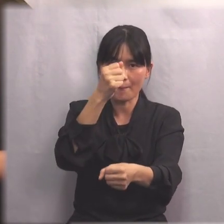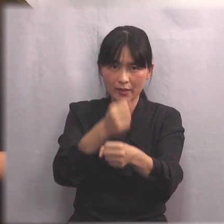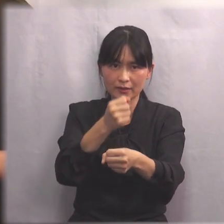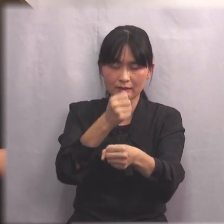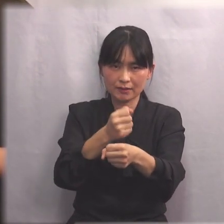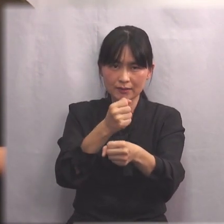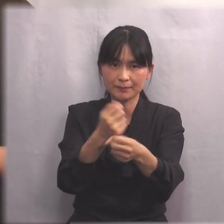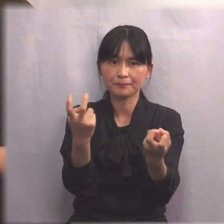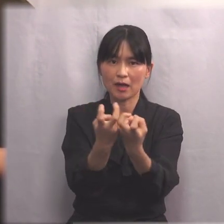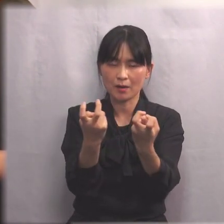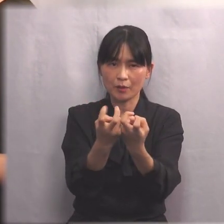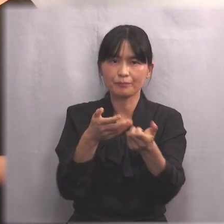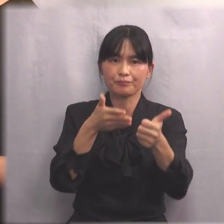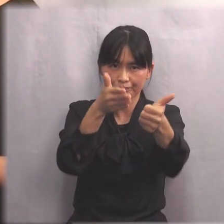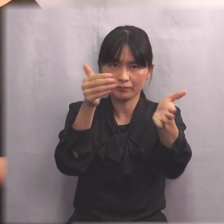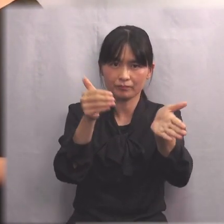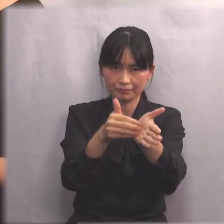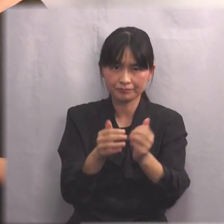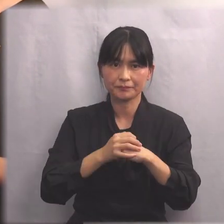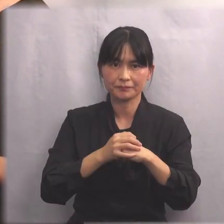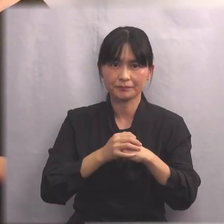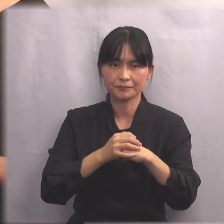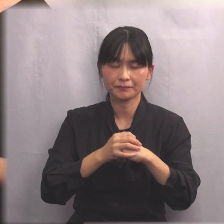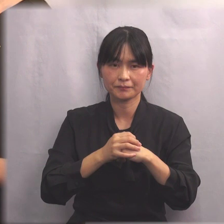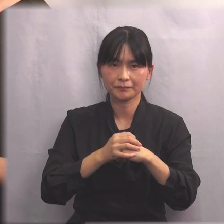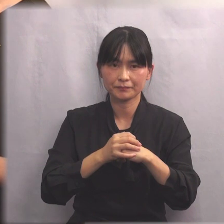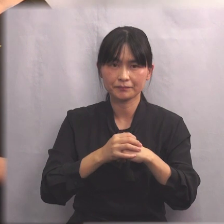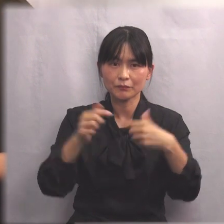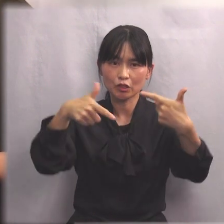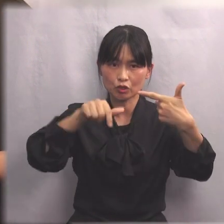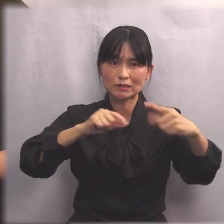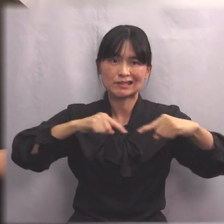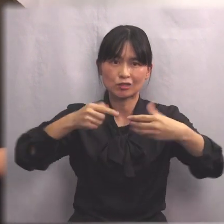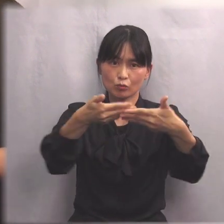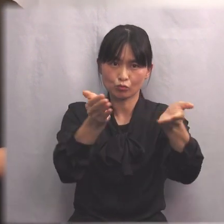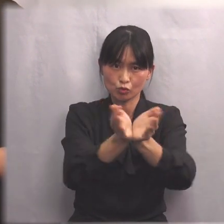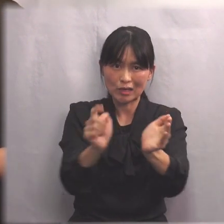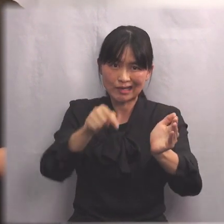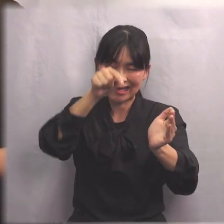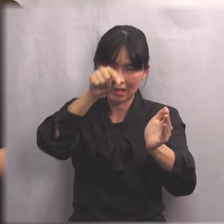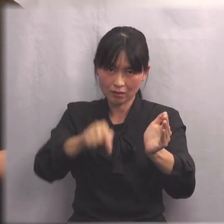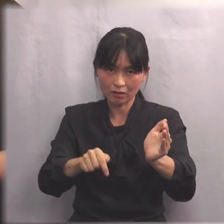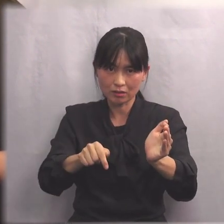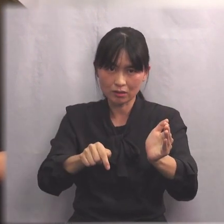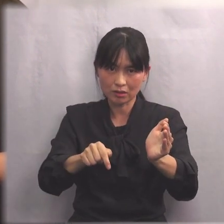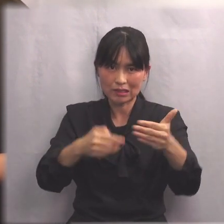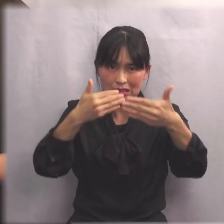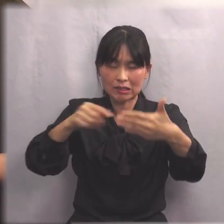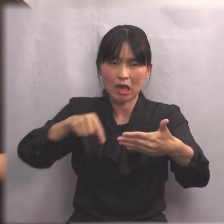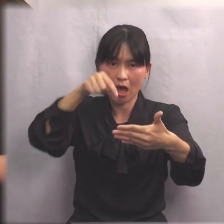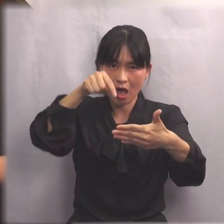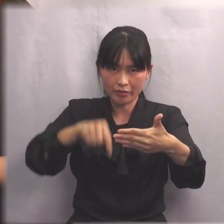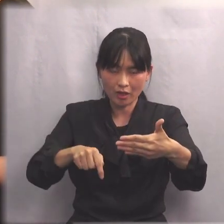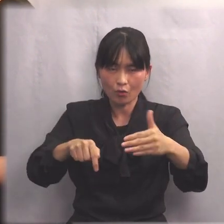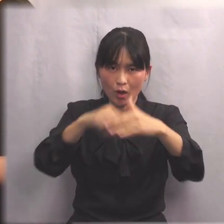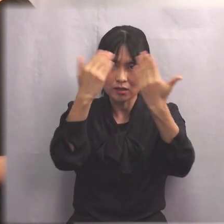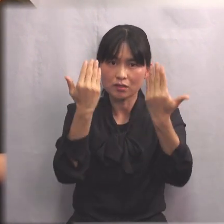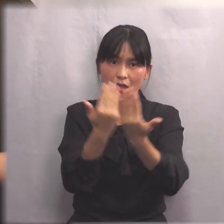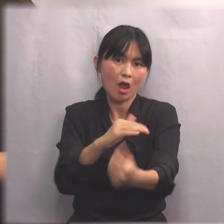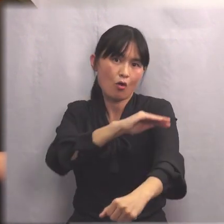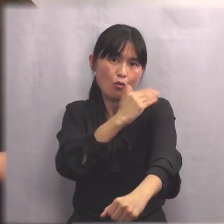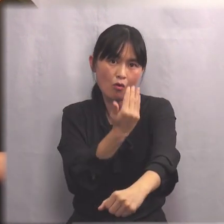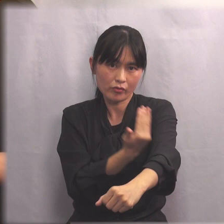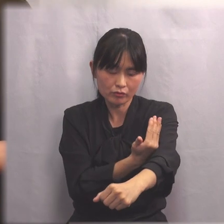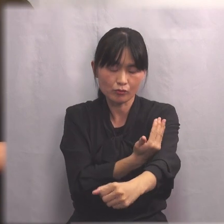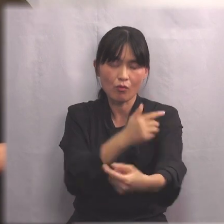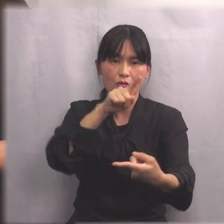선거에서 이렇게 선거권을 보장할 수 있도록 하는 방안을 제안드렸습니다. 그래서 6기 지도부는 반드시 임기 내에 청소년 예비당원의